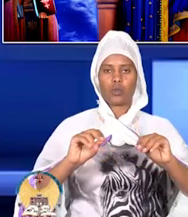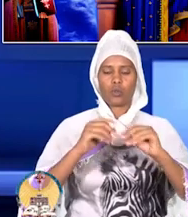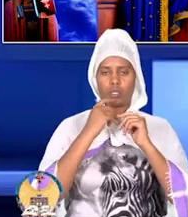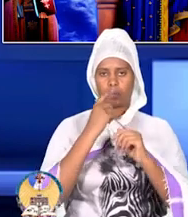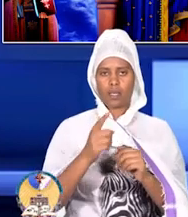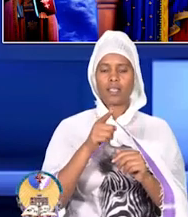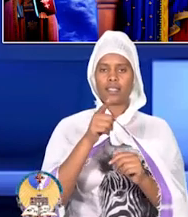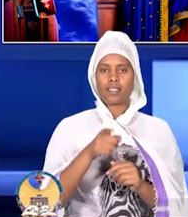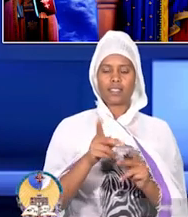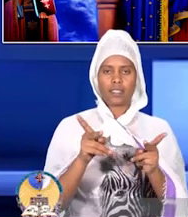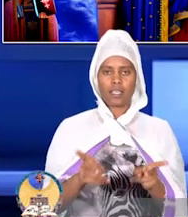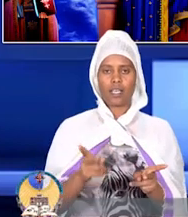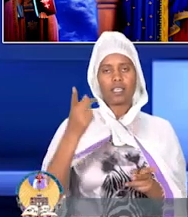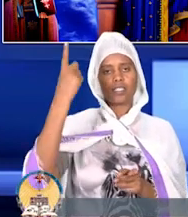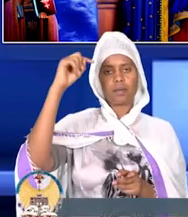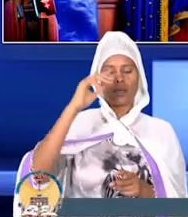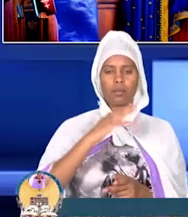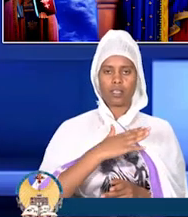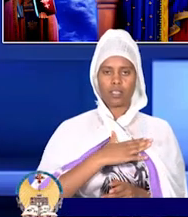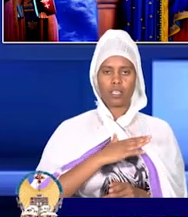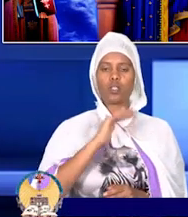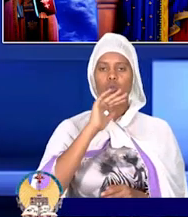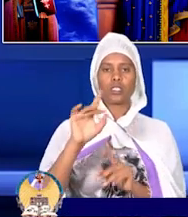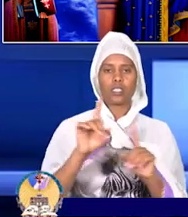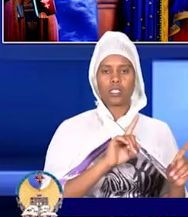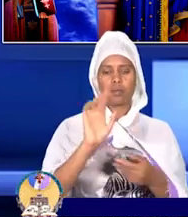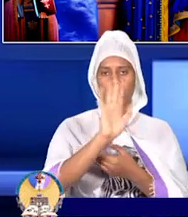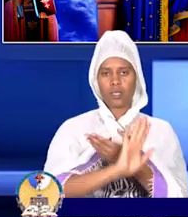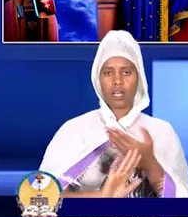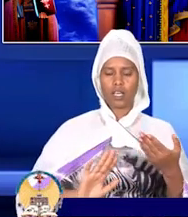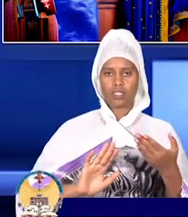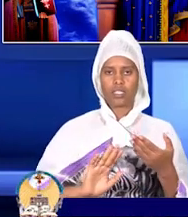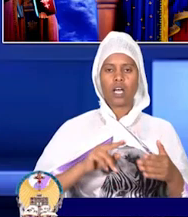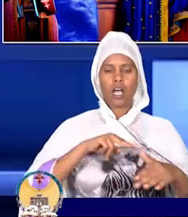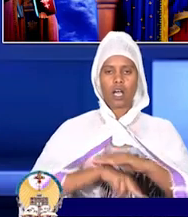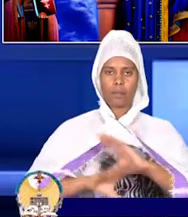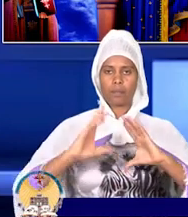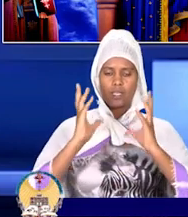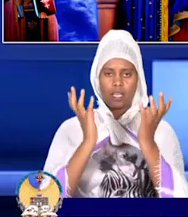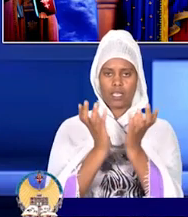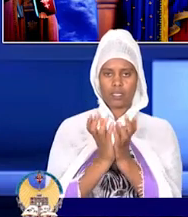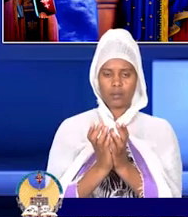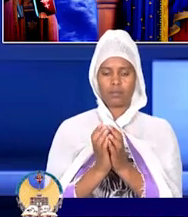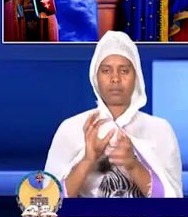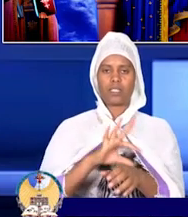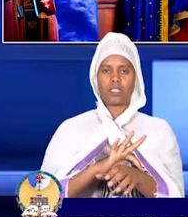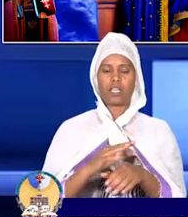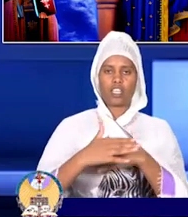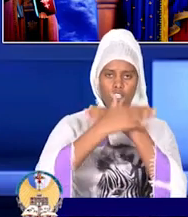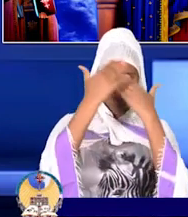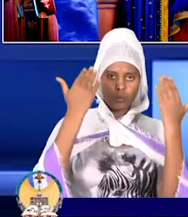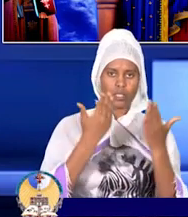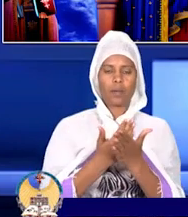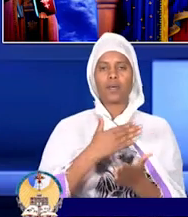ዝወሃብ ጸጋ ይበሃል። እዚ ከዓ እግዚአብሔር ኣምላኽና ንወዲ ሰብ ንምድሓን ኣብዚ ዓለም እዚ